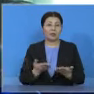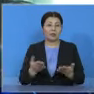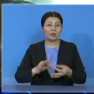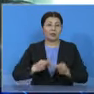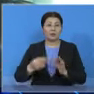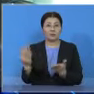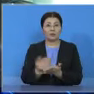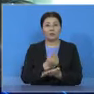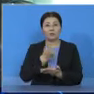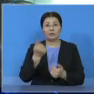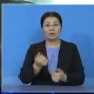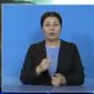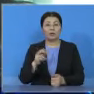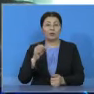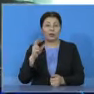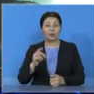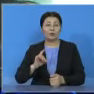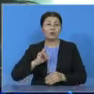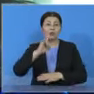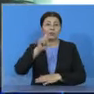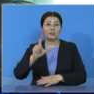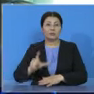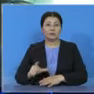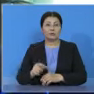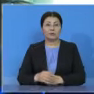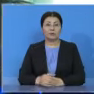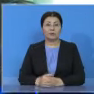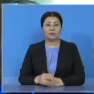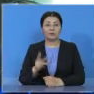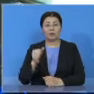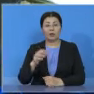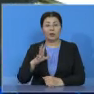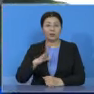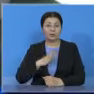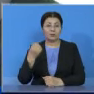пути, как он стал летчиком и как он стал героем Советского Союза.